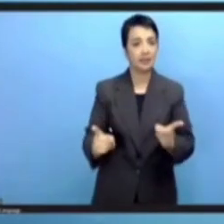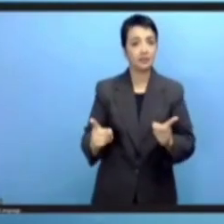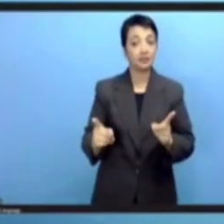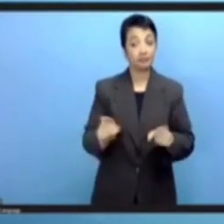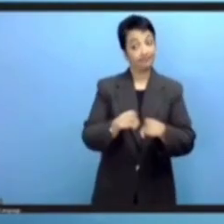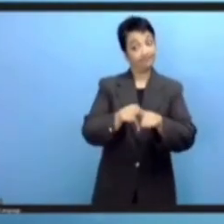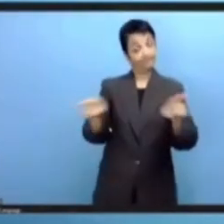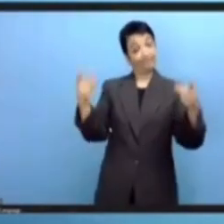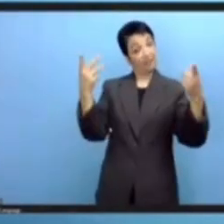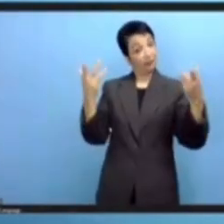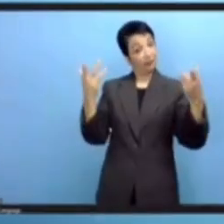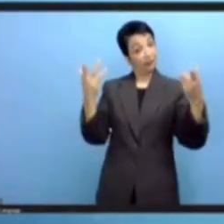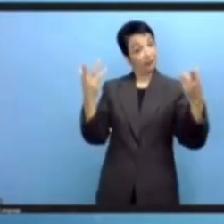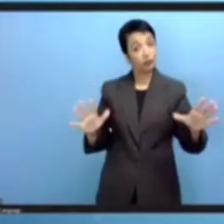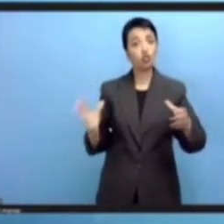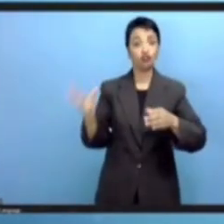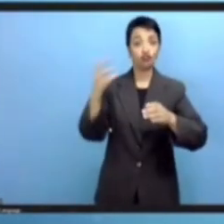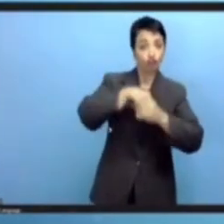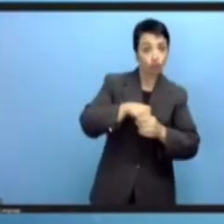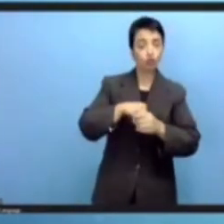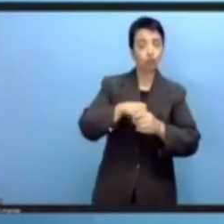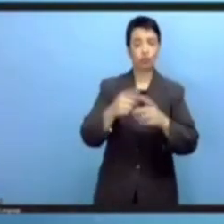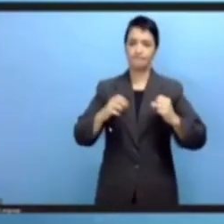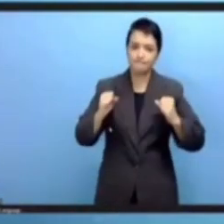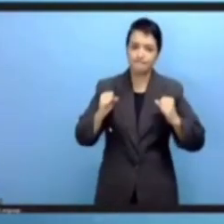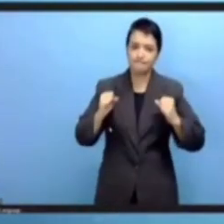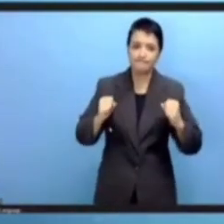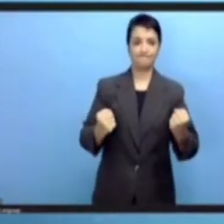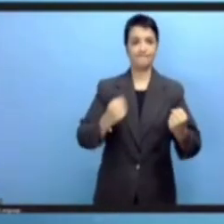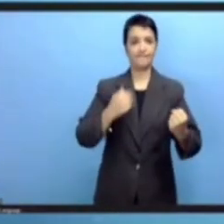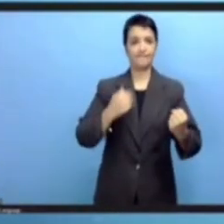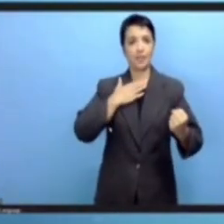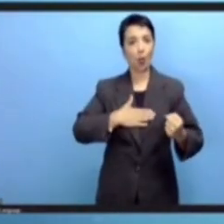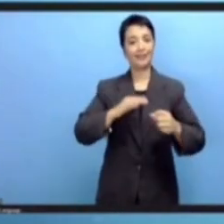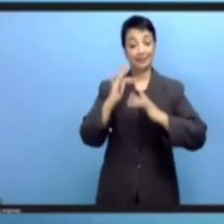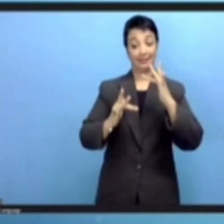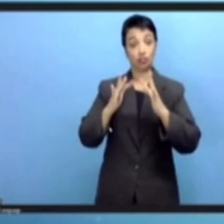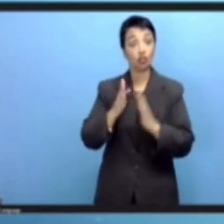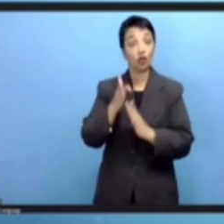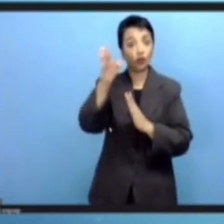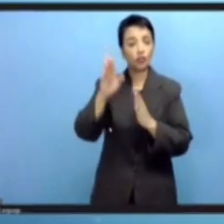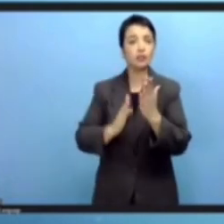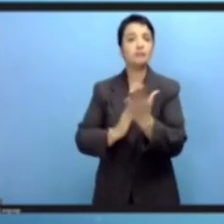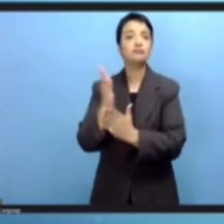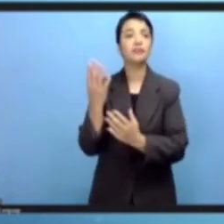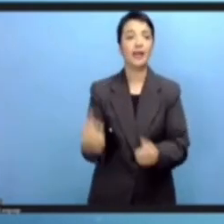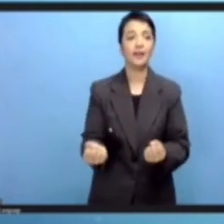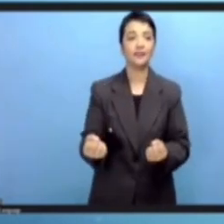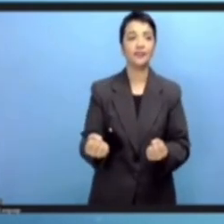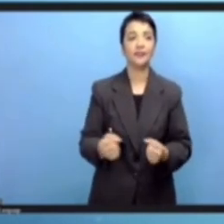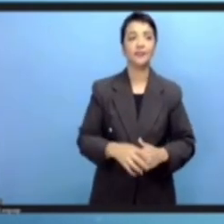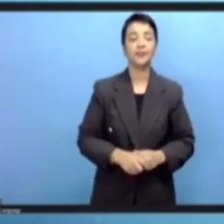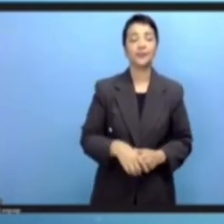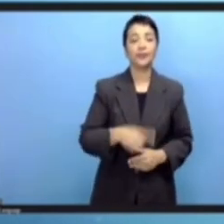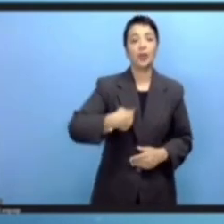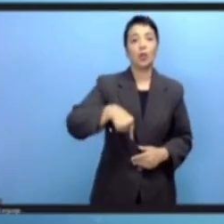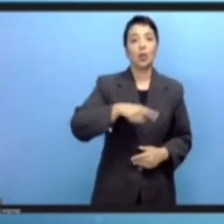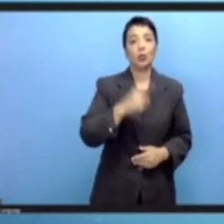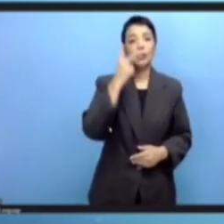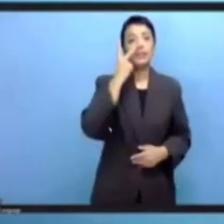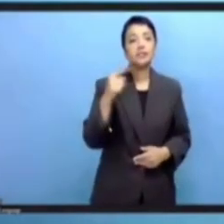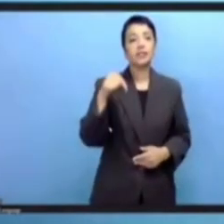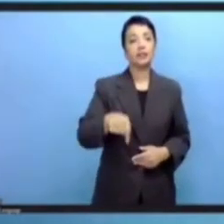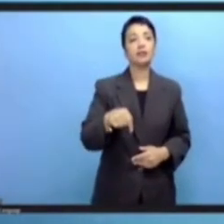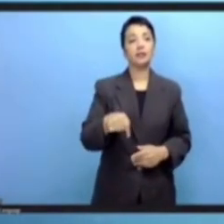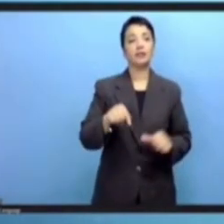conviés à toute discussion. Ces populations ont déjà joué un rôle très important dans l'identification